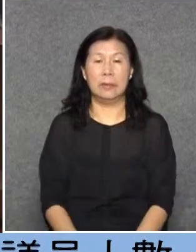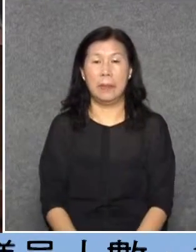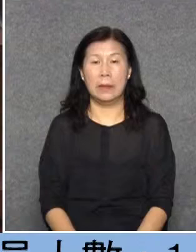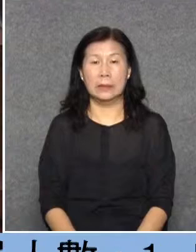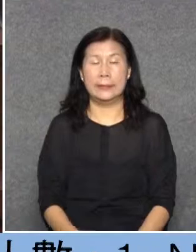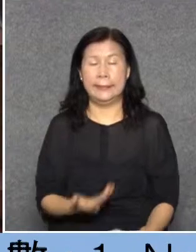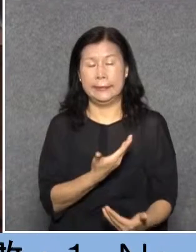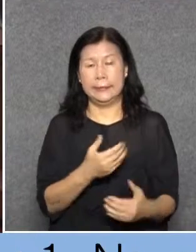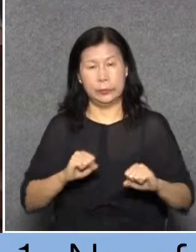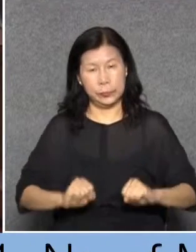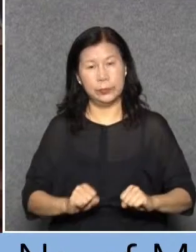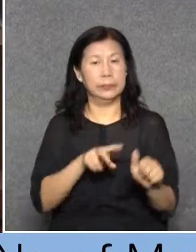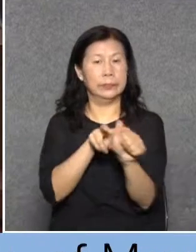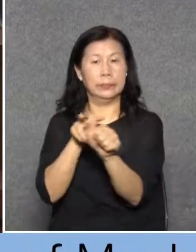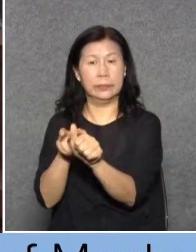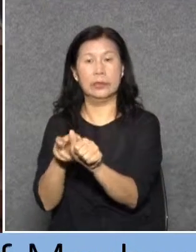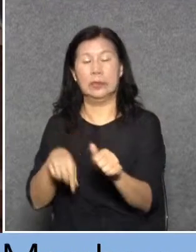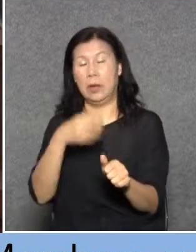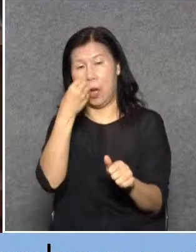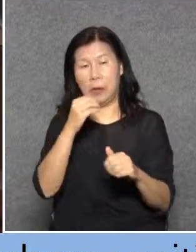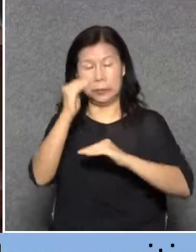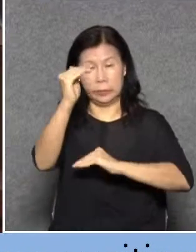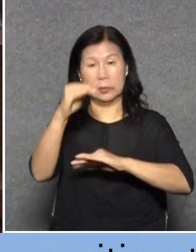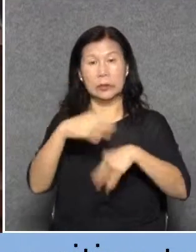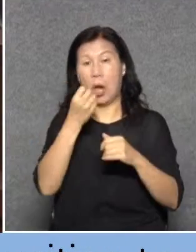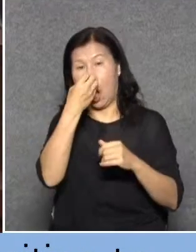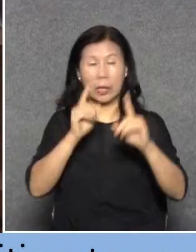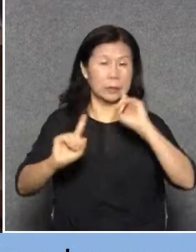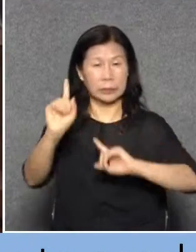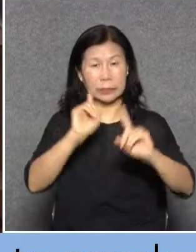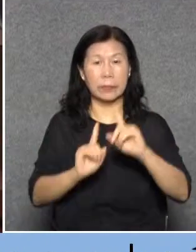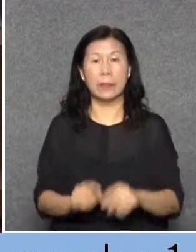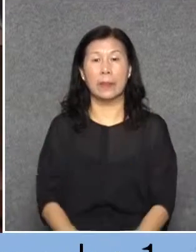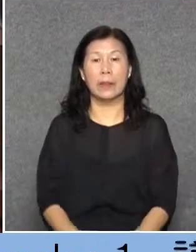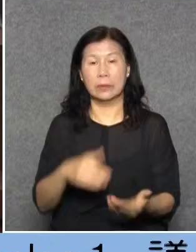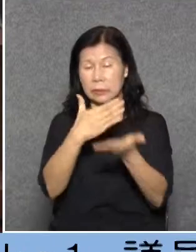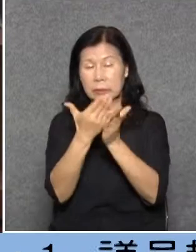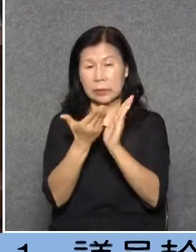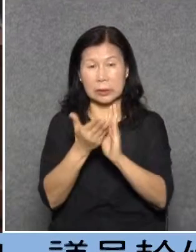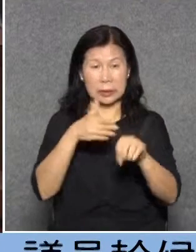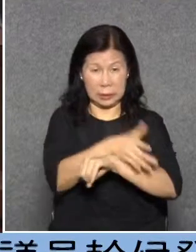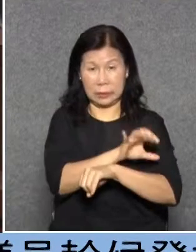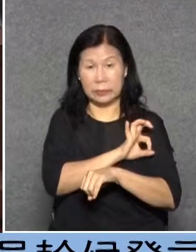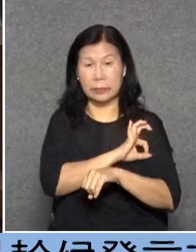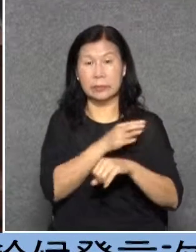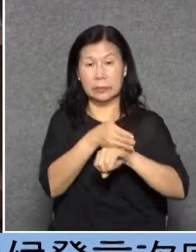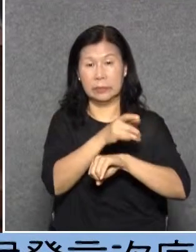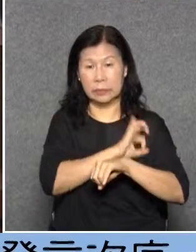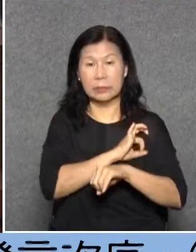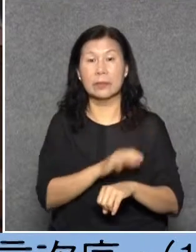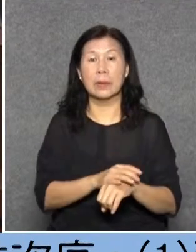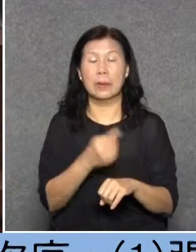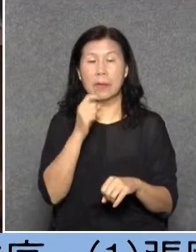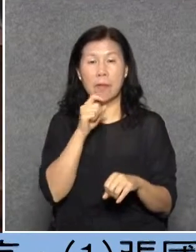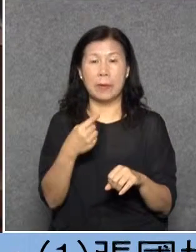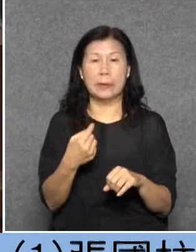制限制我哋香港人士嘅自由，或者係任何對於社會上一啲嘅有